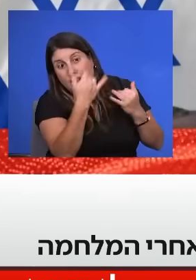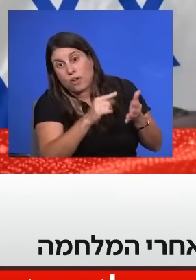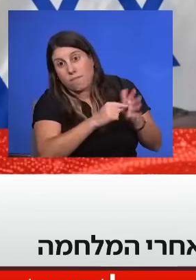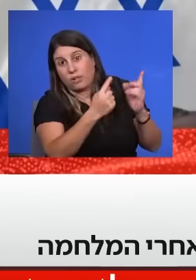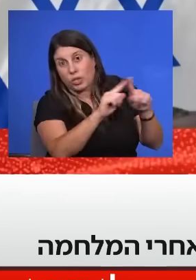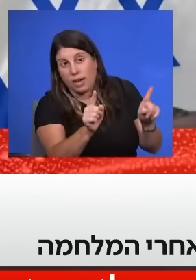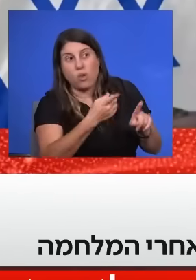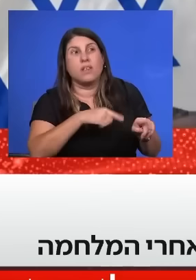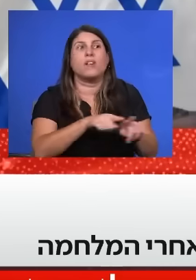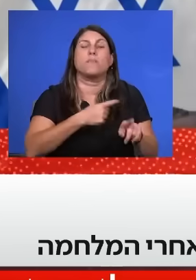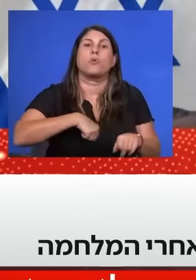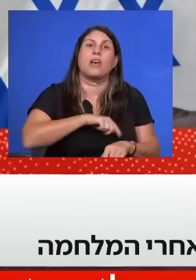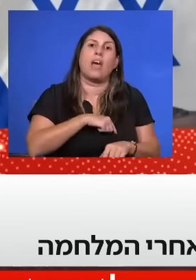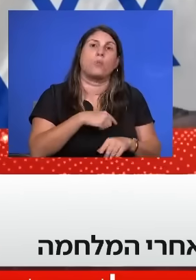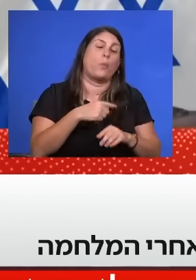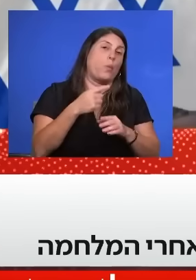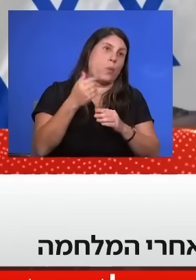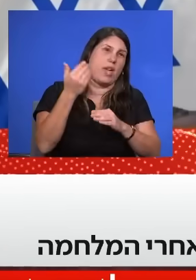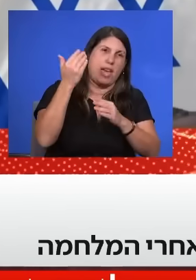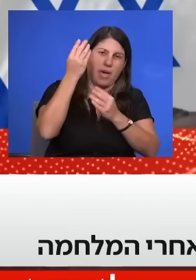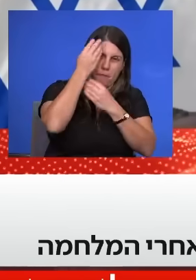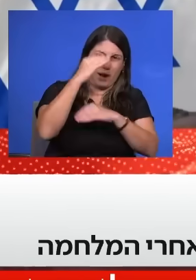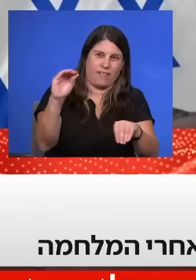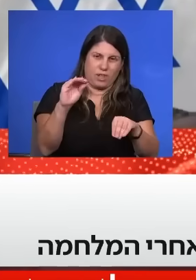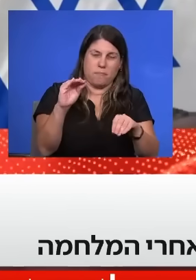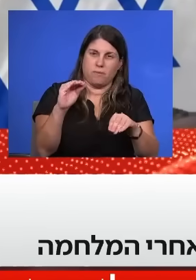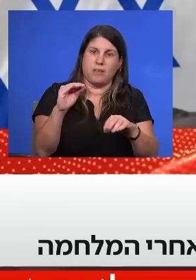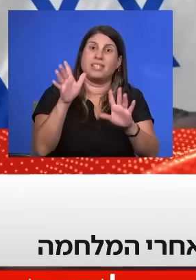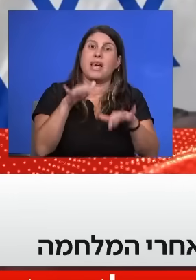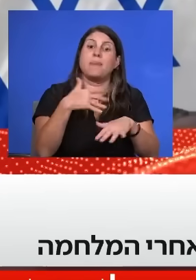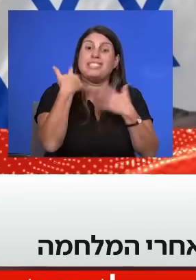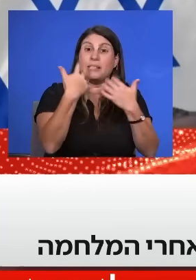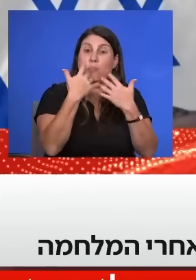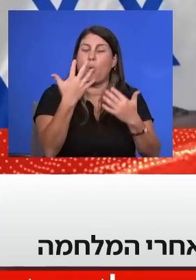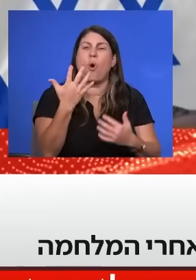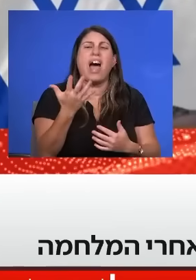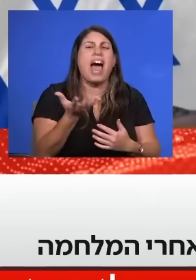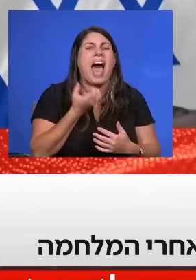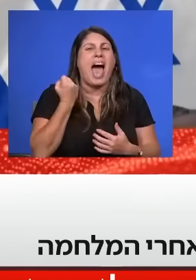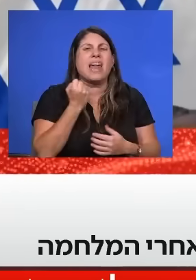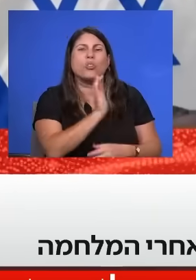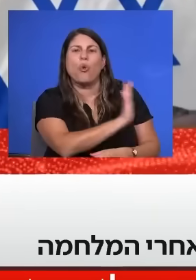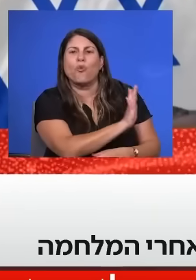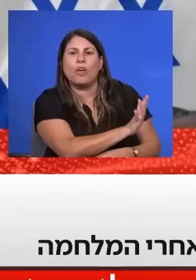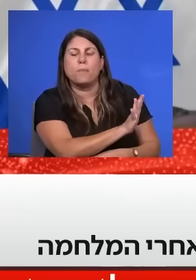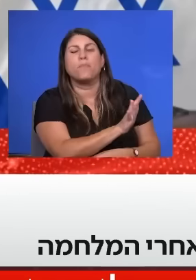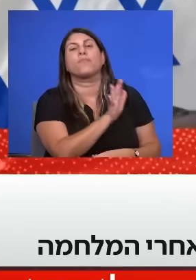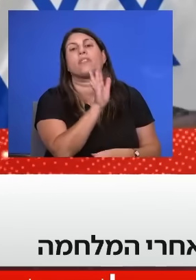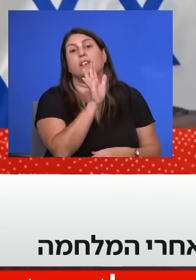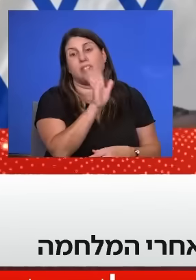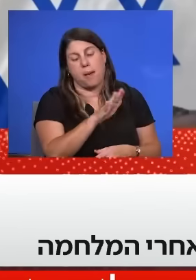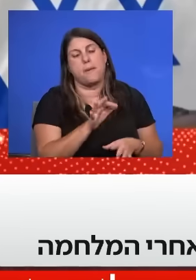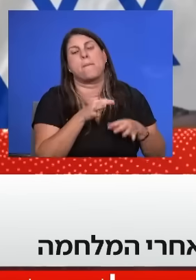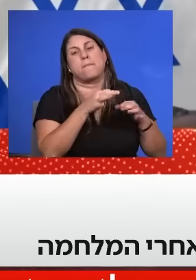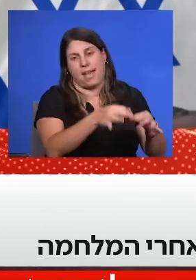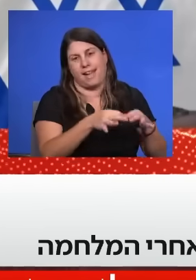מדווחים ומדווחים בימים האחרונים, גם הסיפור של החטופים שעומד על הפרק, גם הוא עוצר כרגע, הוא מעכב את הכניסה.